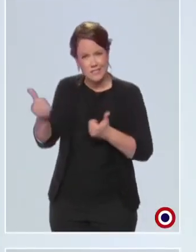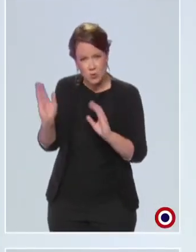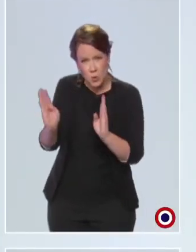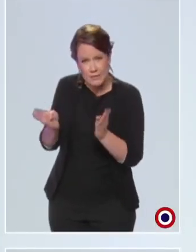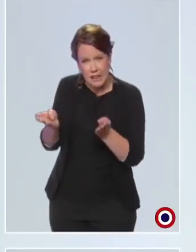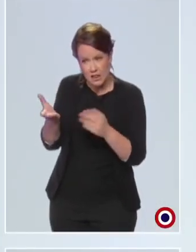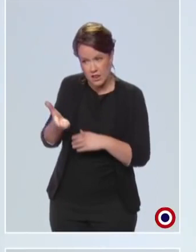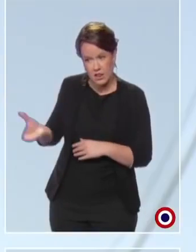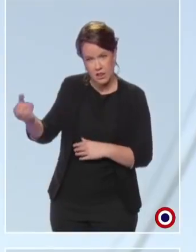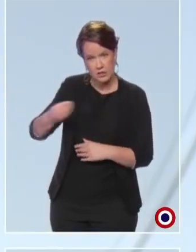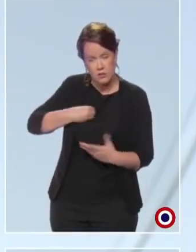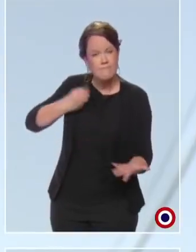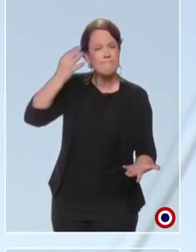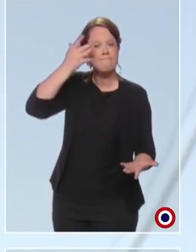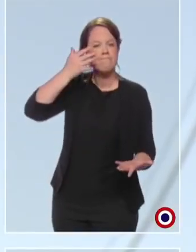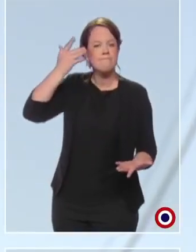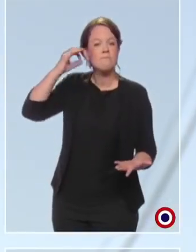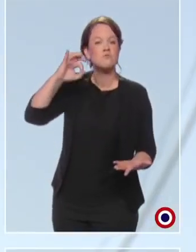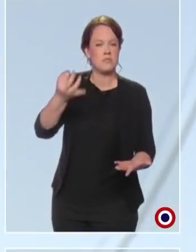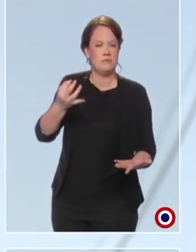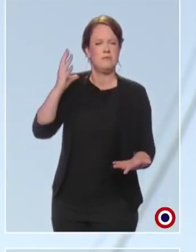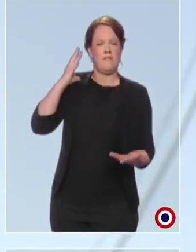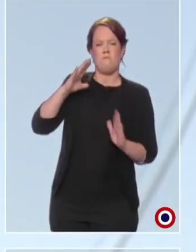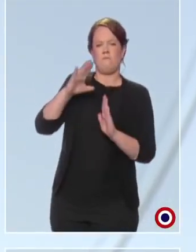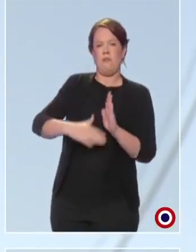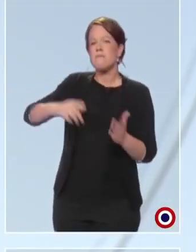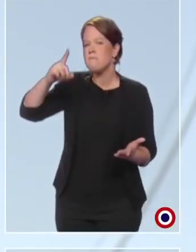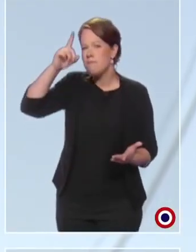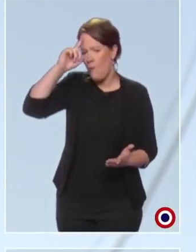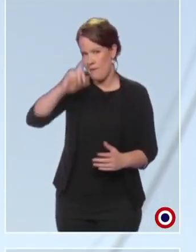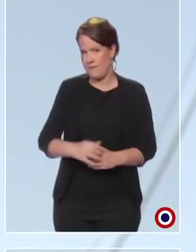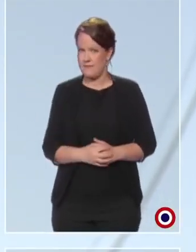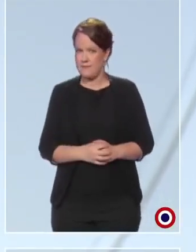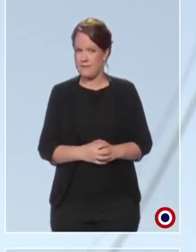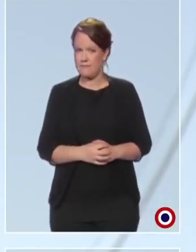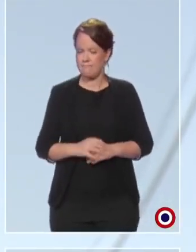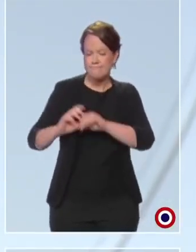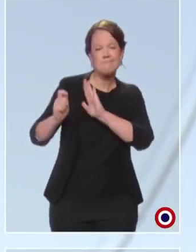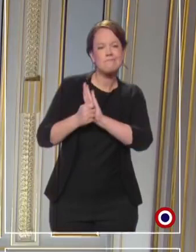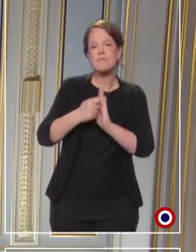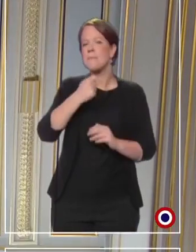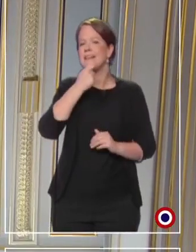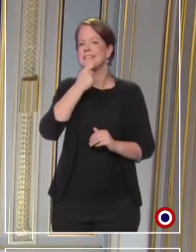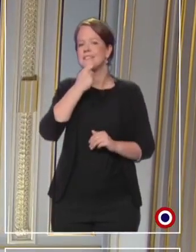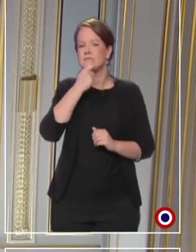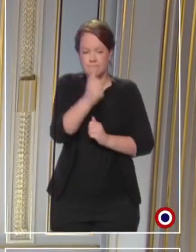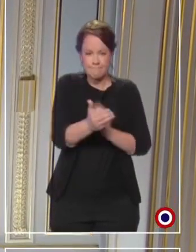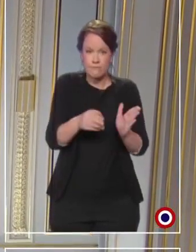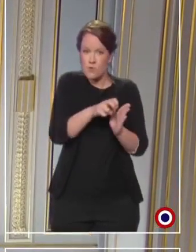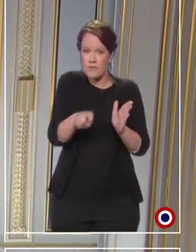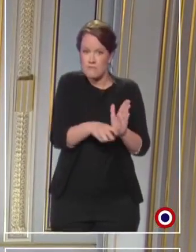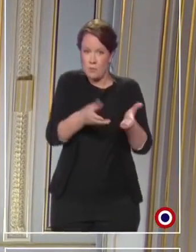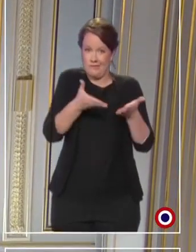préoccupante qu alors pourquoi parce qu'alors le canton nous avons des défis décidé le confinement le virus était dans la région grand est